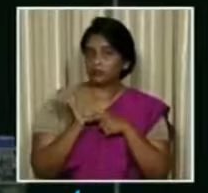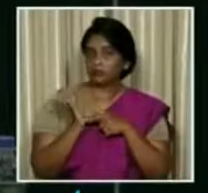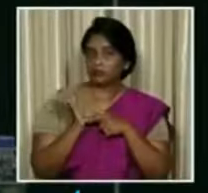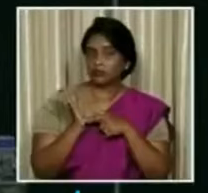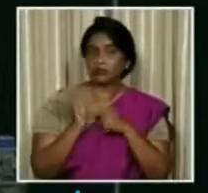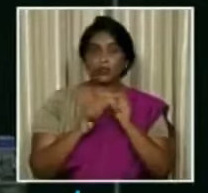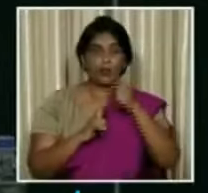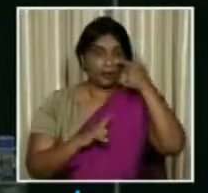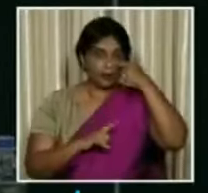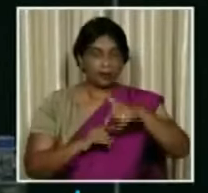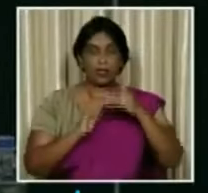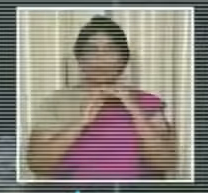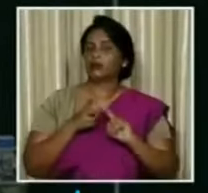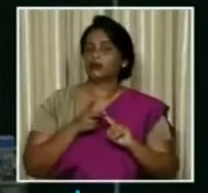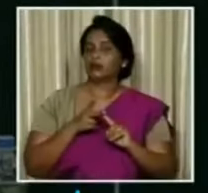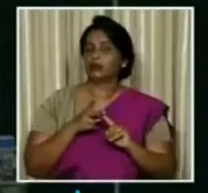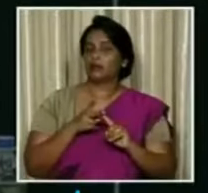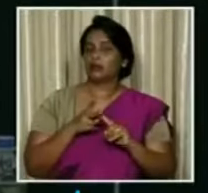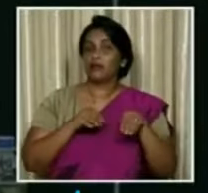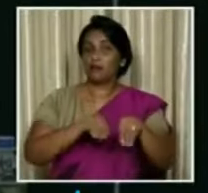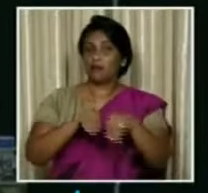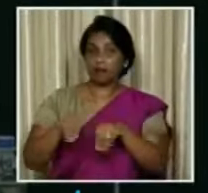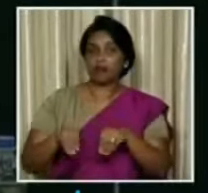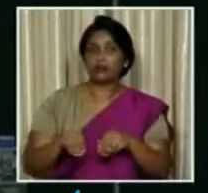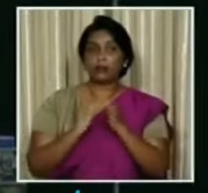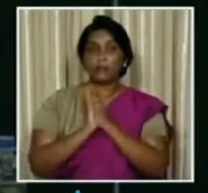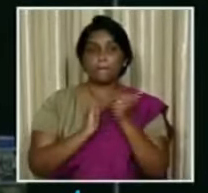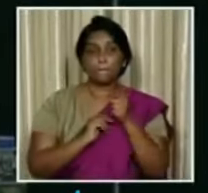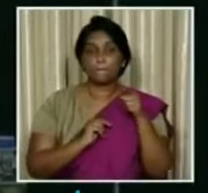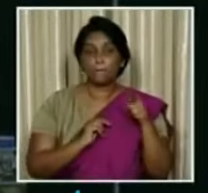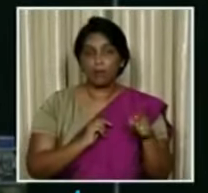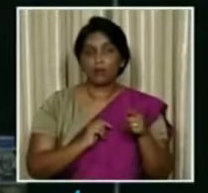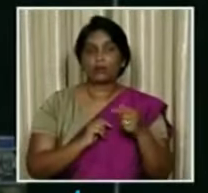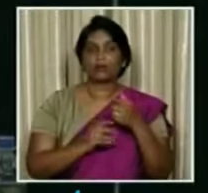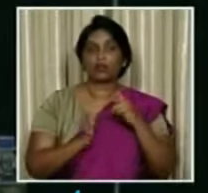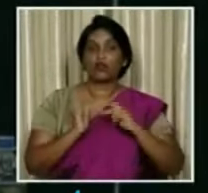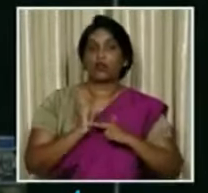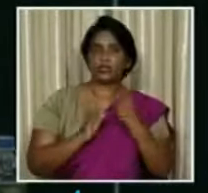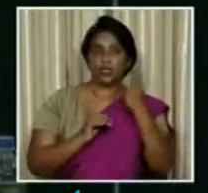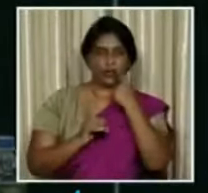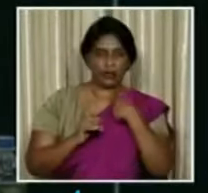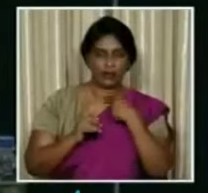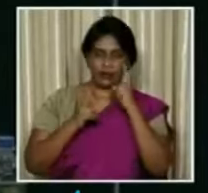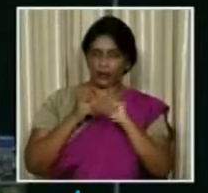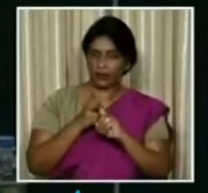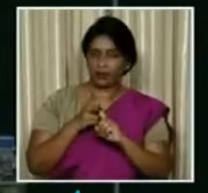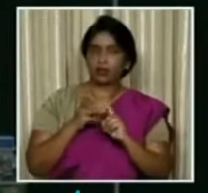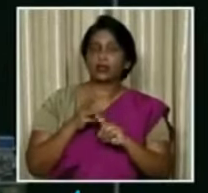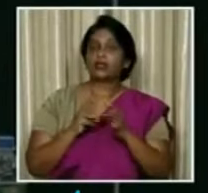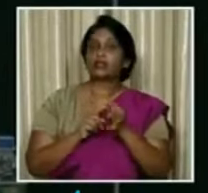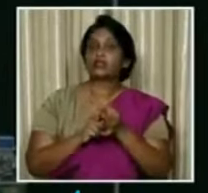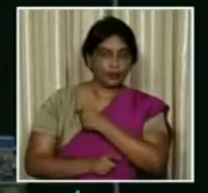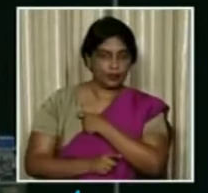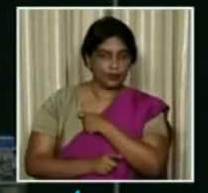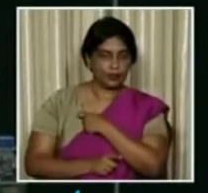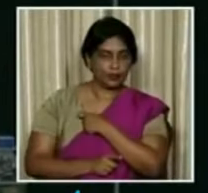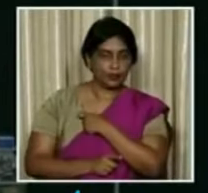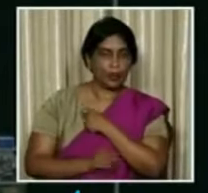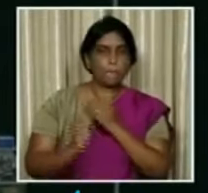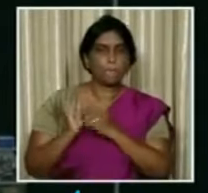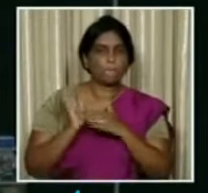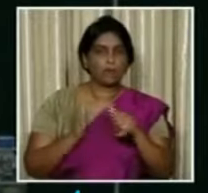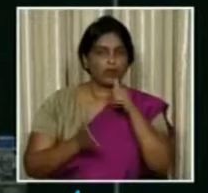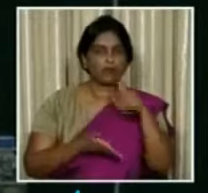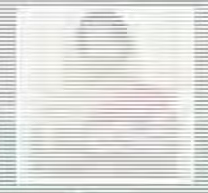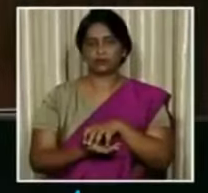තියෙනවා පෙට්‍රල් ෂෙඩ්ස් ඉල්ලපු නම් හතරක් වගා කරන්න විහාරස්ථානයකින් හොඳ ව්‍යාපෘතියකට ඉල්ලපු එකක් ඒ වගේම ජනාධිපතිතුමා විසින්